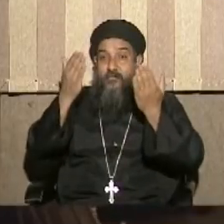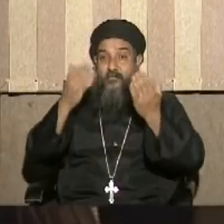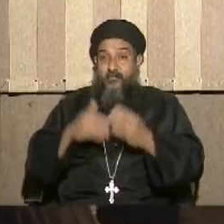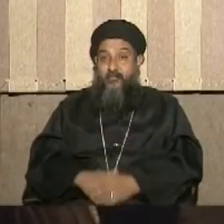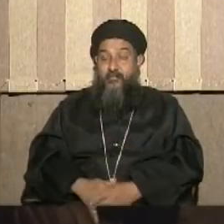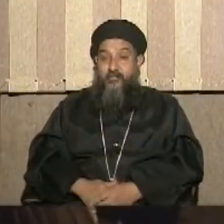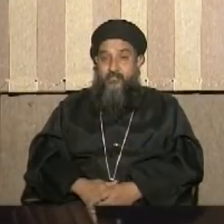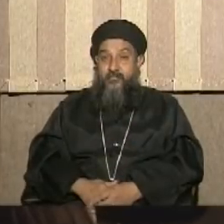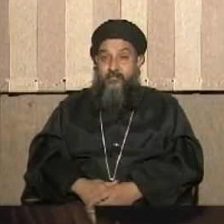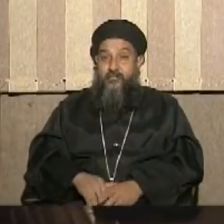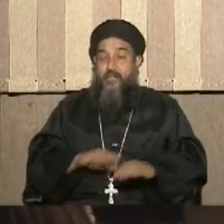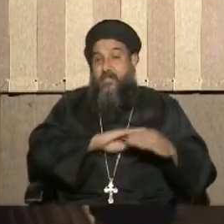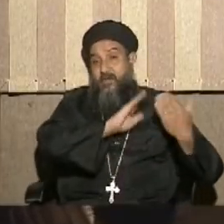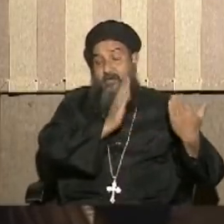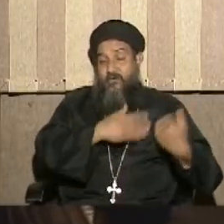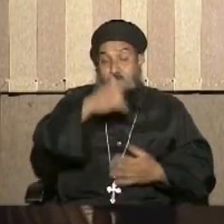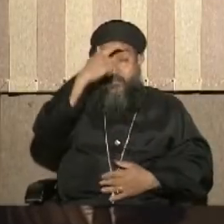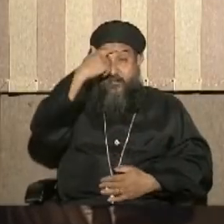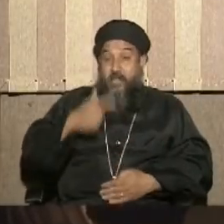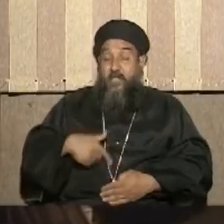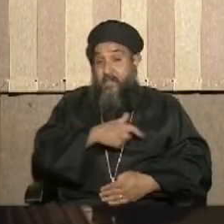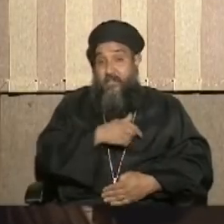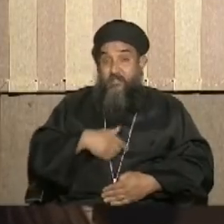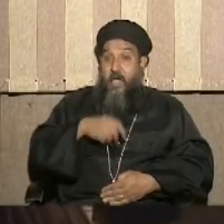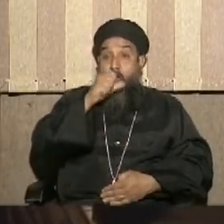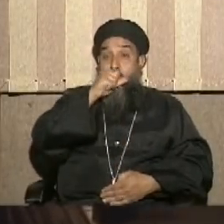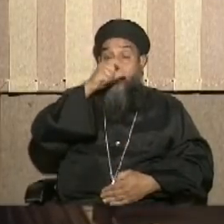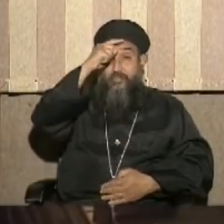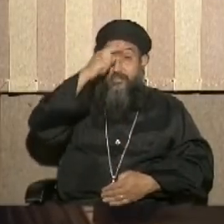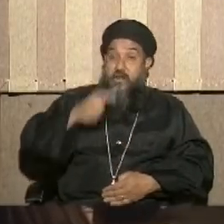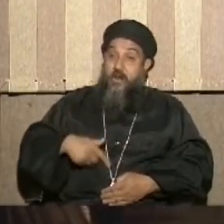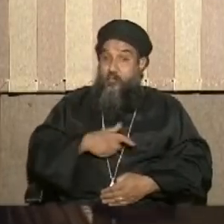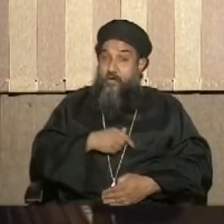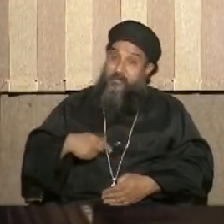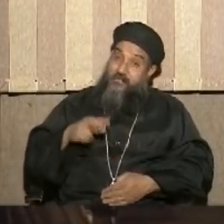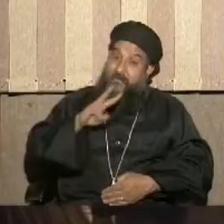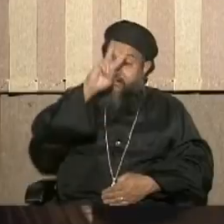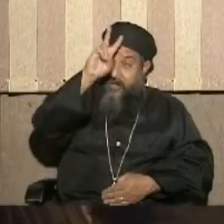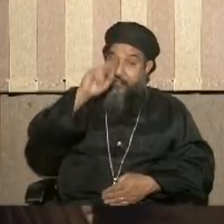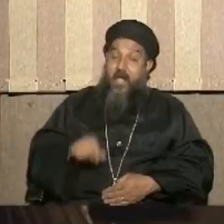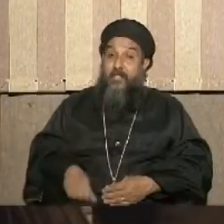نؤمن. تؤمنوا بالكنيسة وأسرارها؟